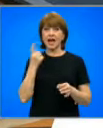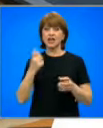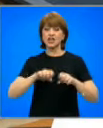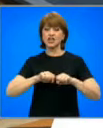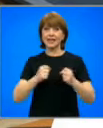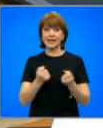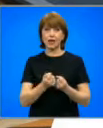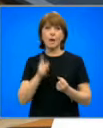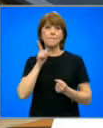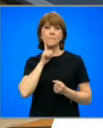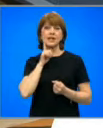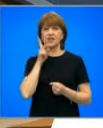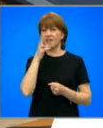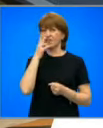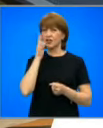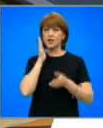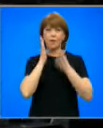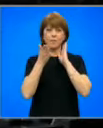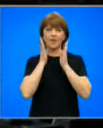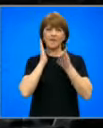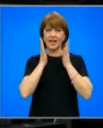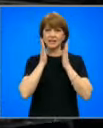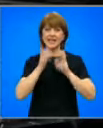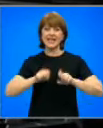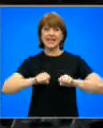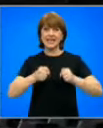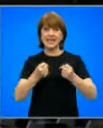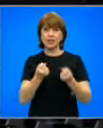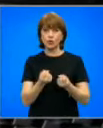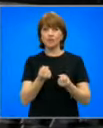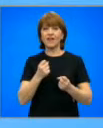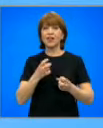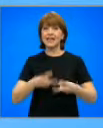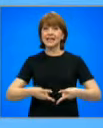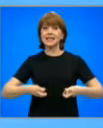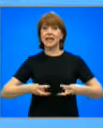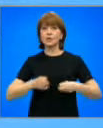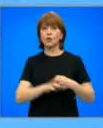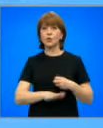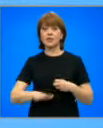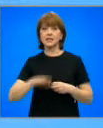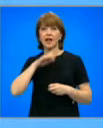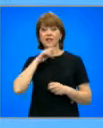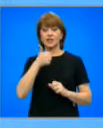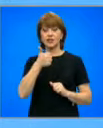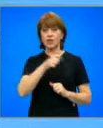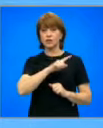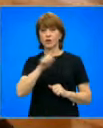с фалшиви профили във Фейсбук и Инстаграм е изнудвал сексуално деца на възраст от 6 до 14 години.